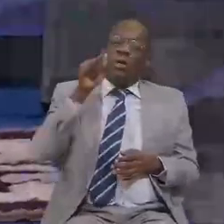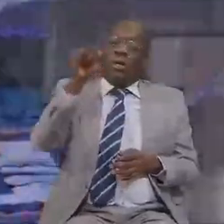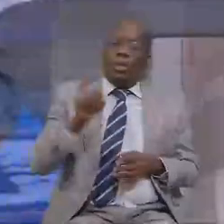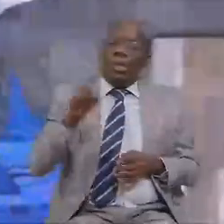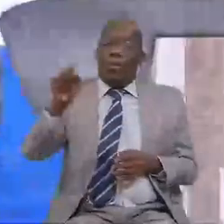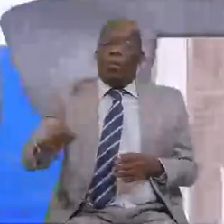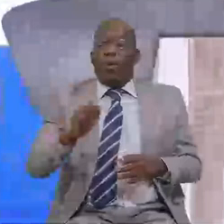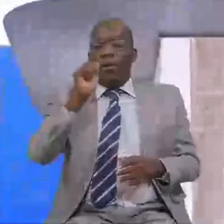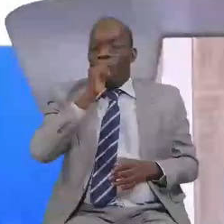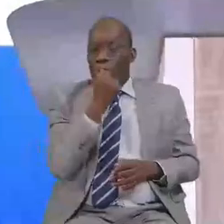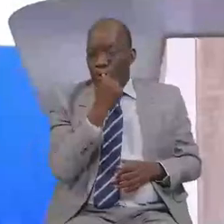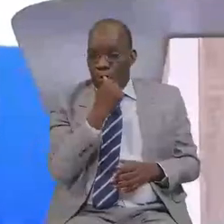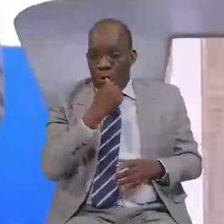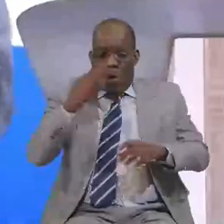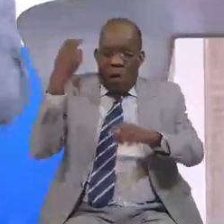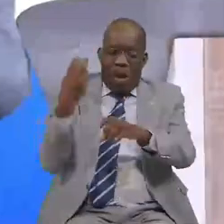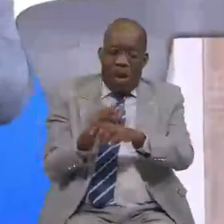de Jésus-Christ. »